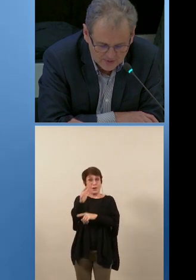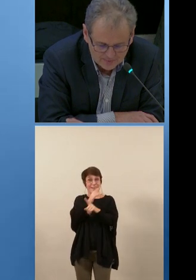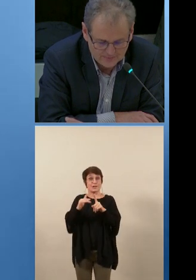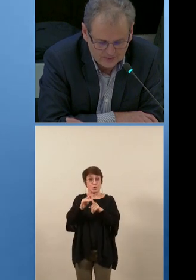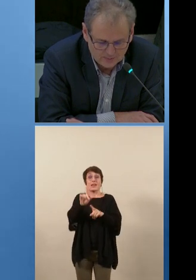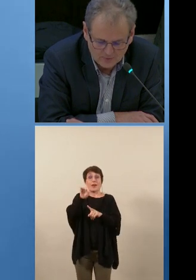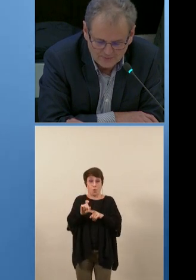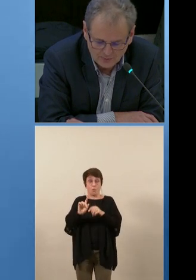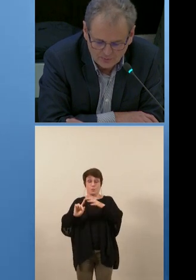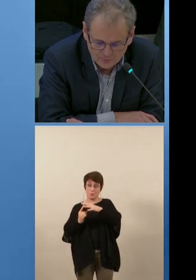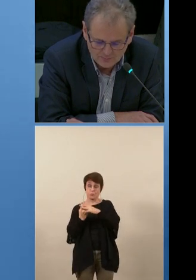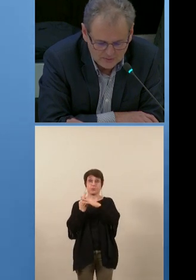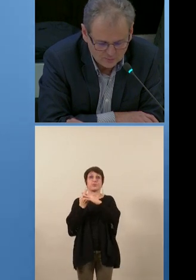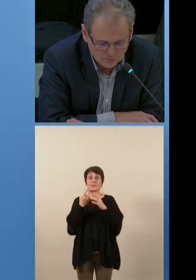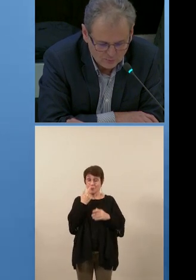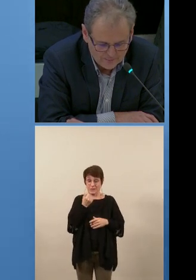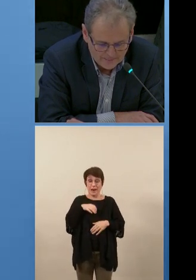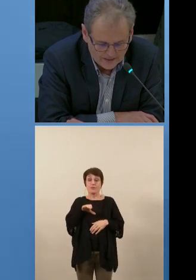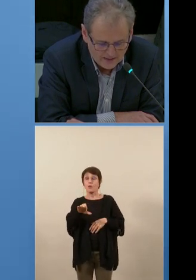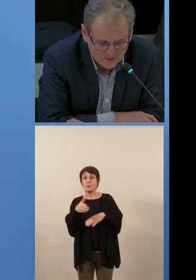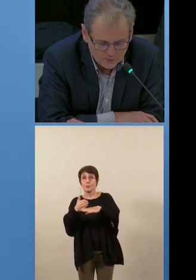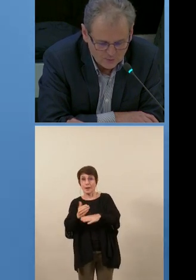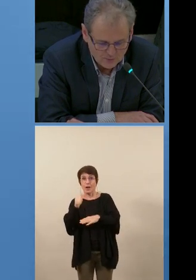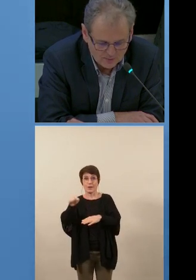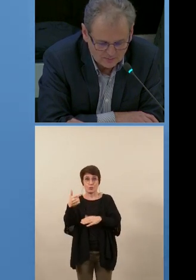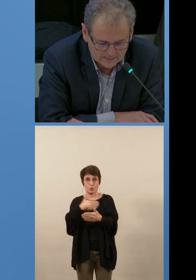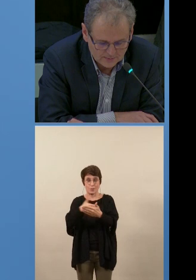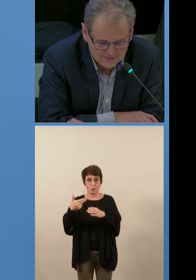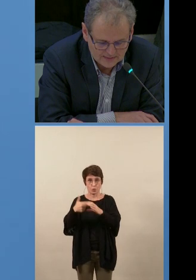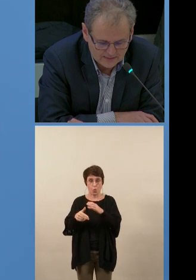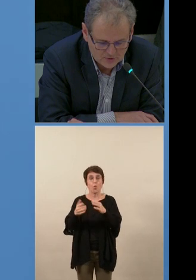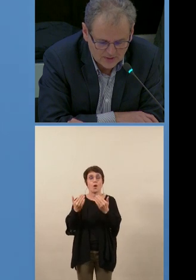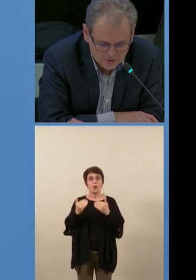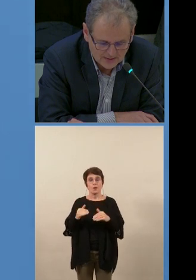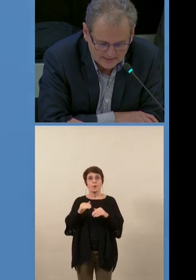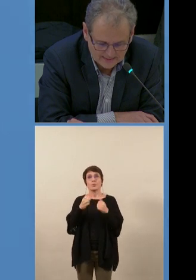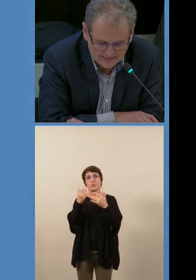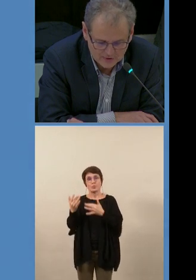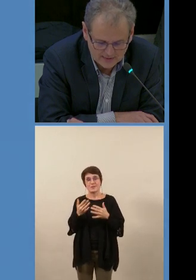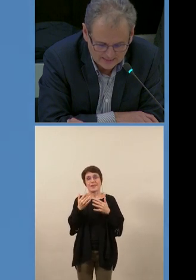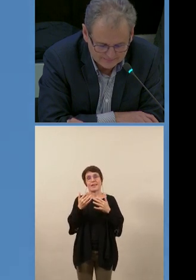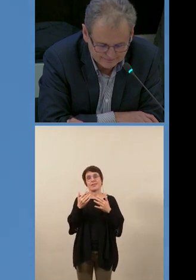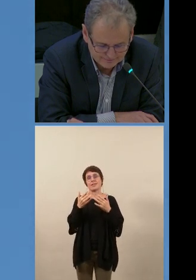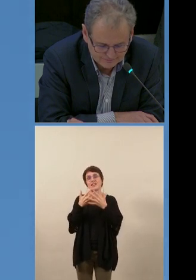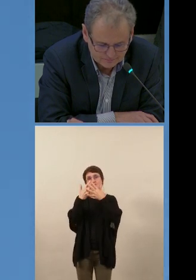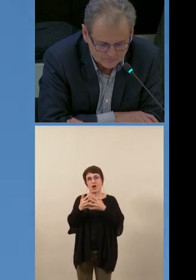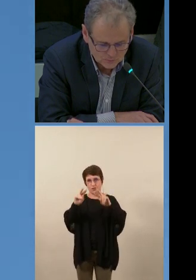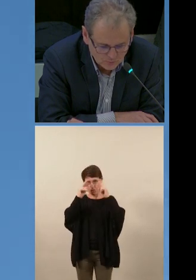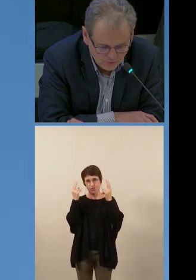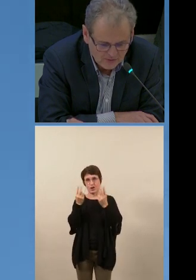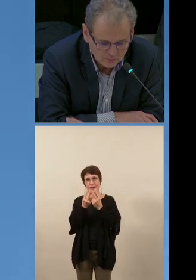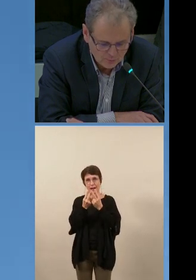démarrage pour 1,2 million d'euros et l'ajustement de certaines charges à caractère général